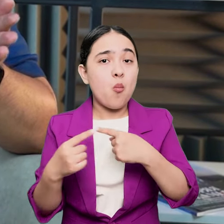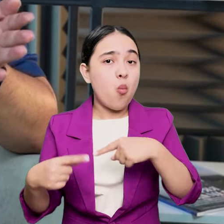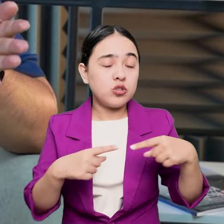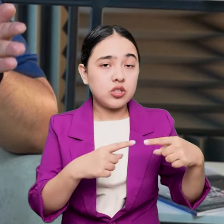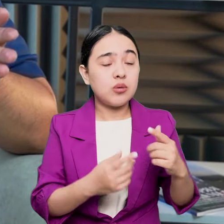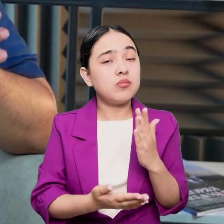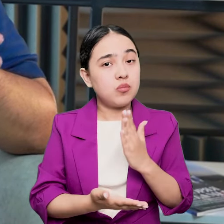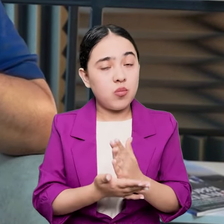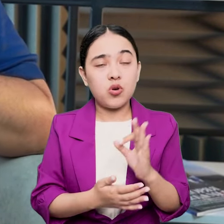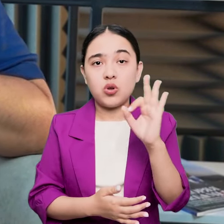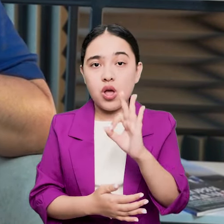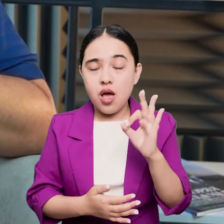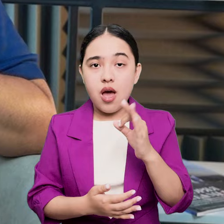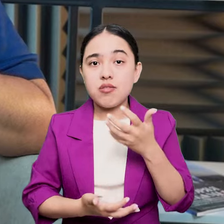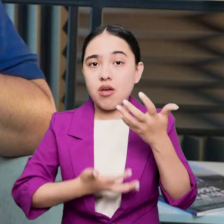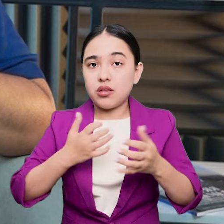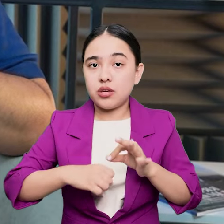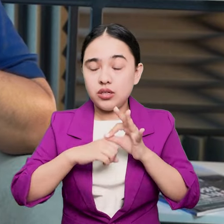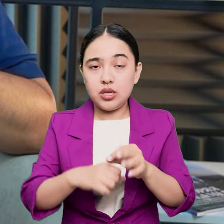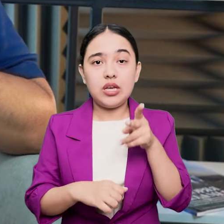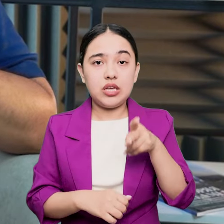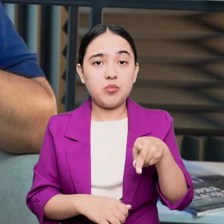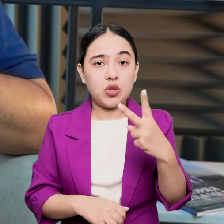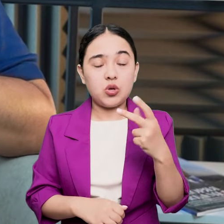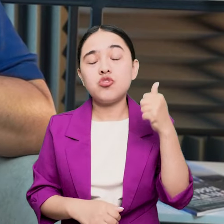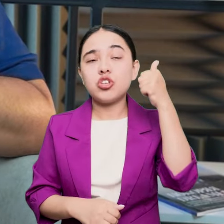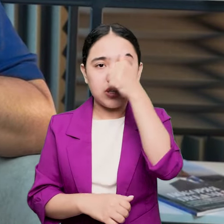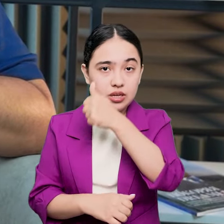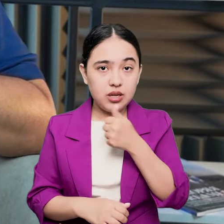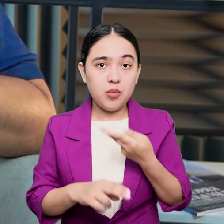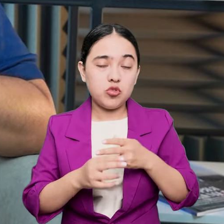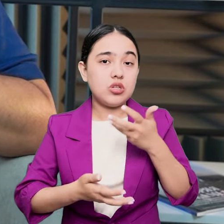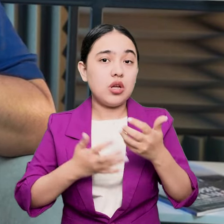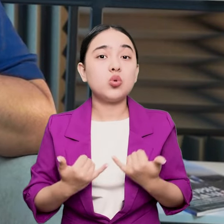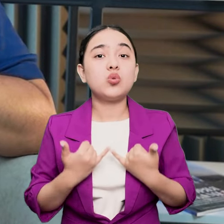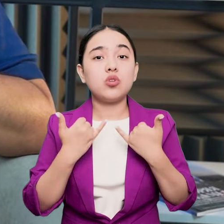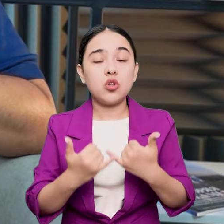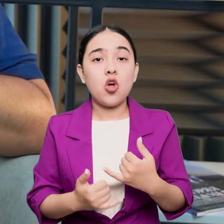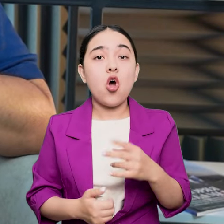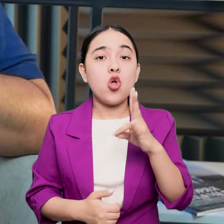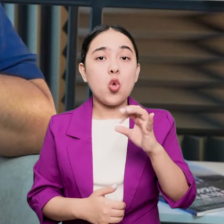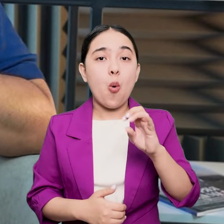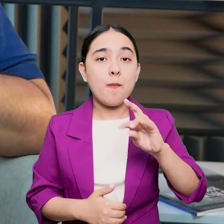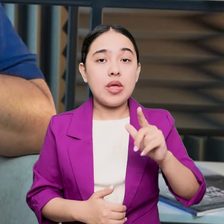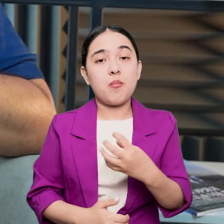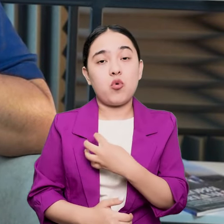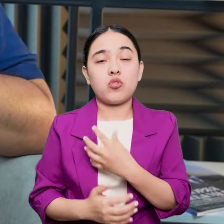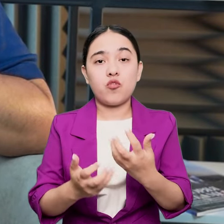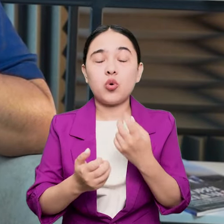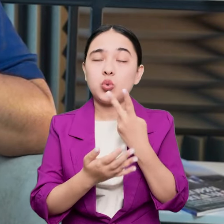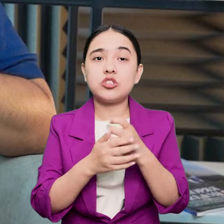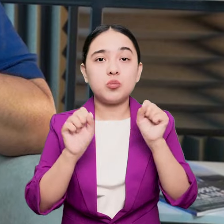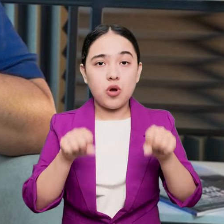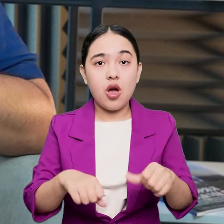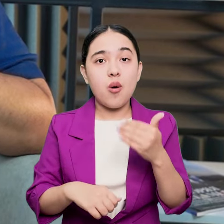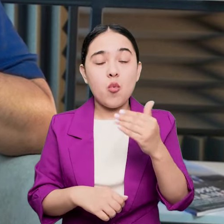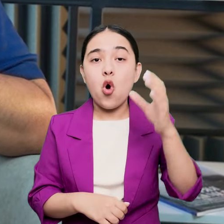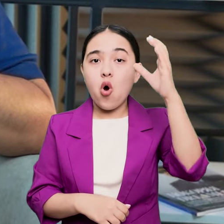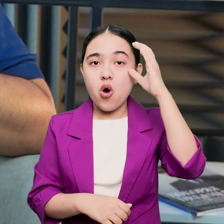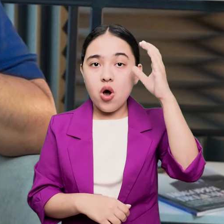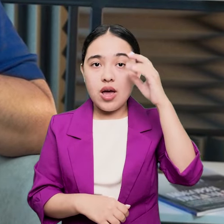narsalar yotishi bo'yicha tadqiqot qilib, 2002-yilda mana shu tadqiqot uchun Nobel mukofoti olganligini ko'rishimiz mumkin. Bu